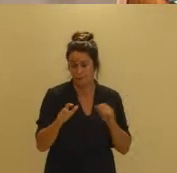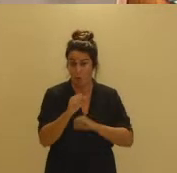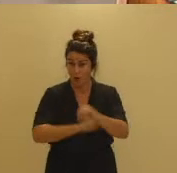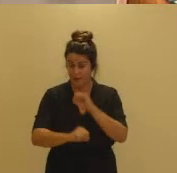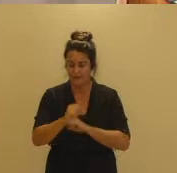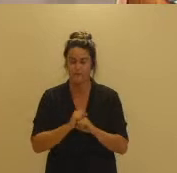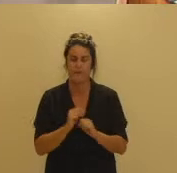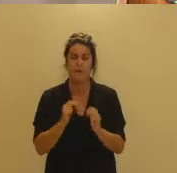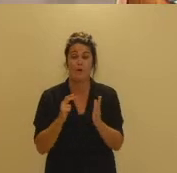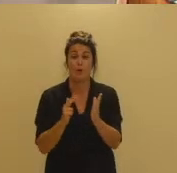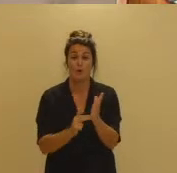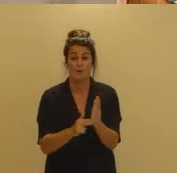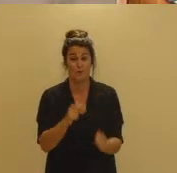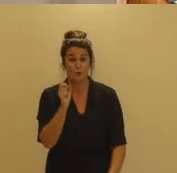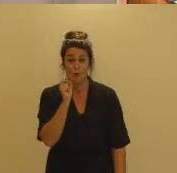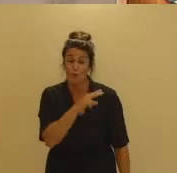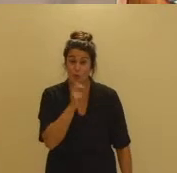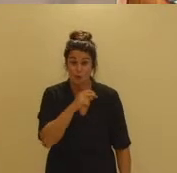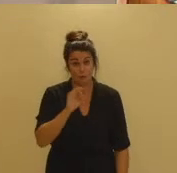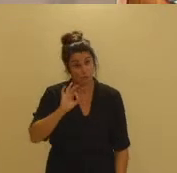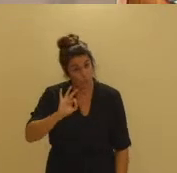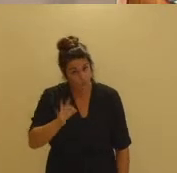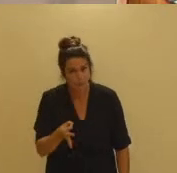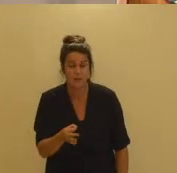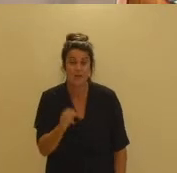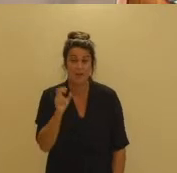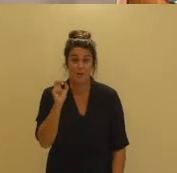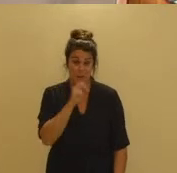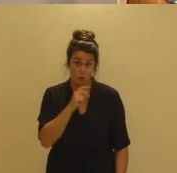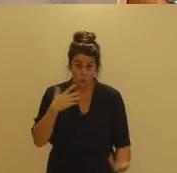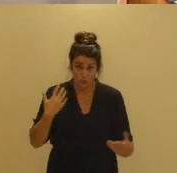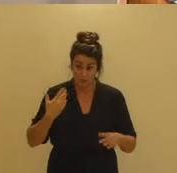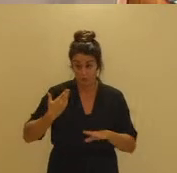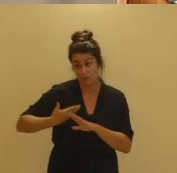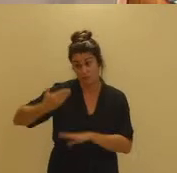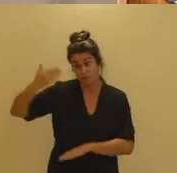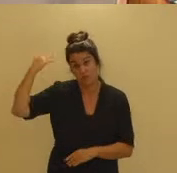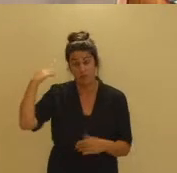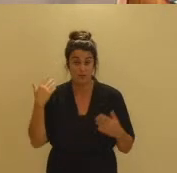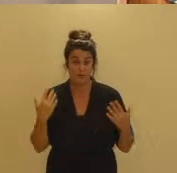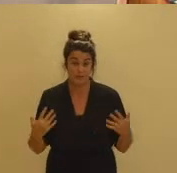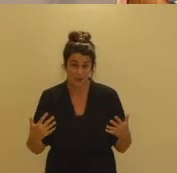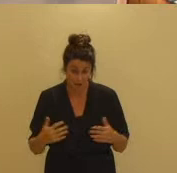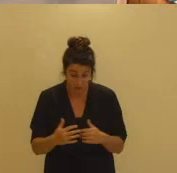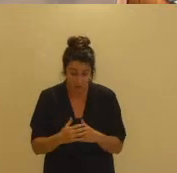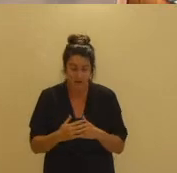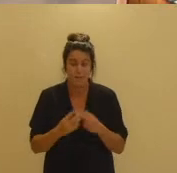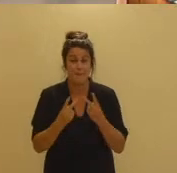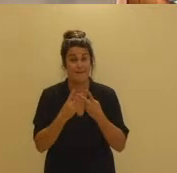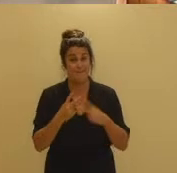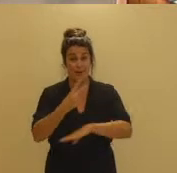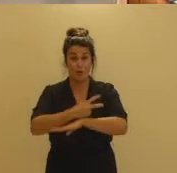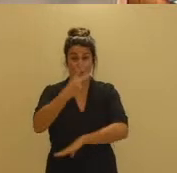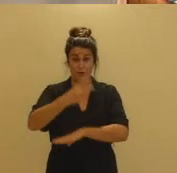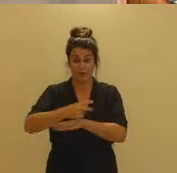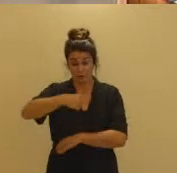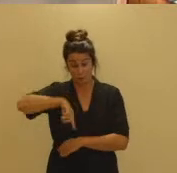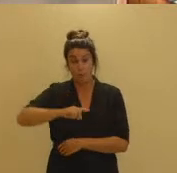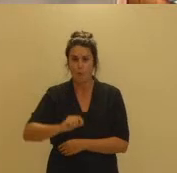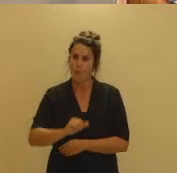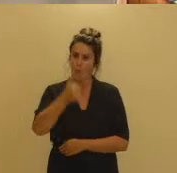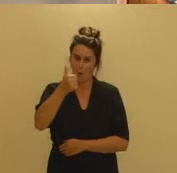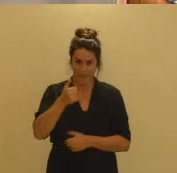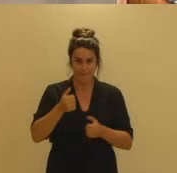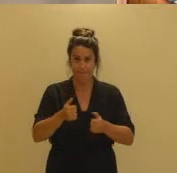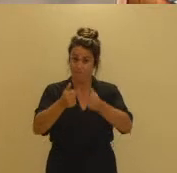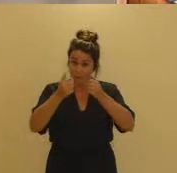urgente, elle était urgente, elle était urgente depuis longtemps. Néanmoins, la ville d'Hendaye est la première à la formaliser